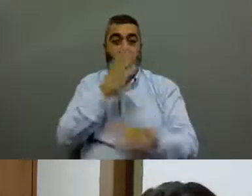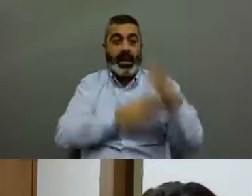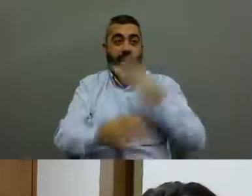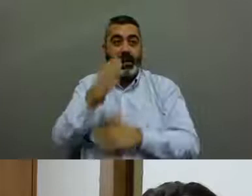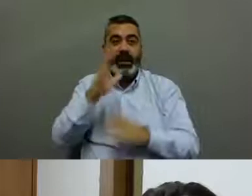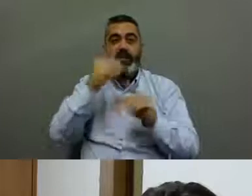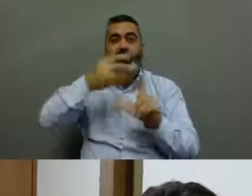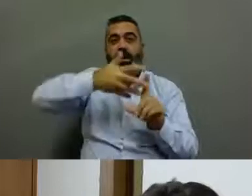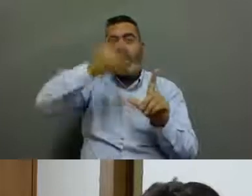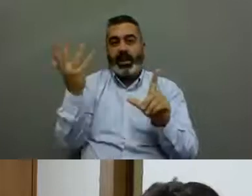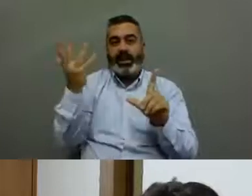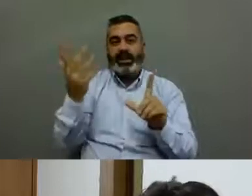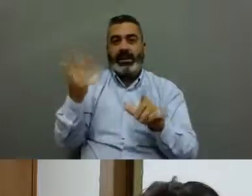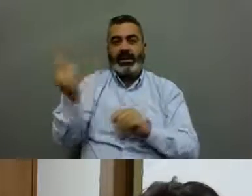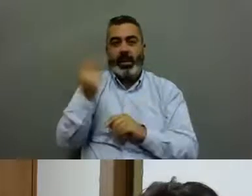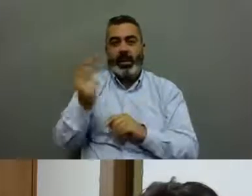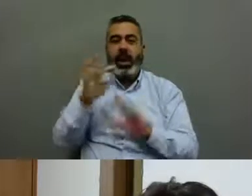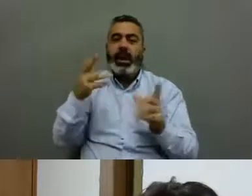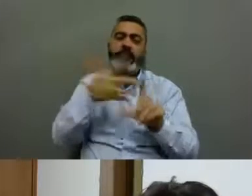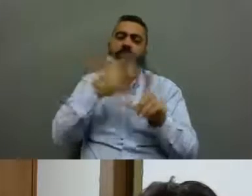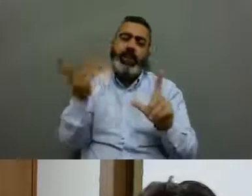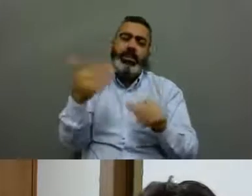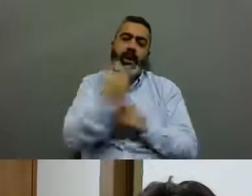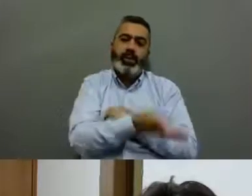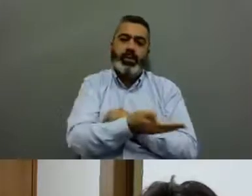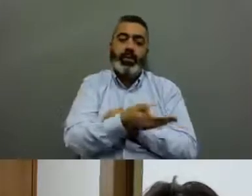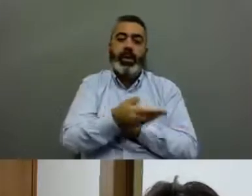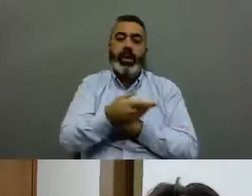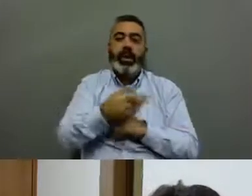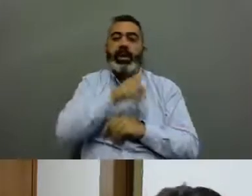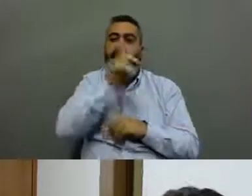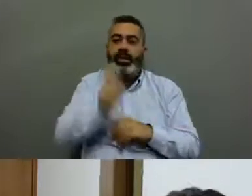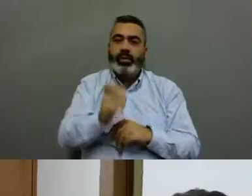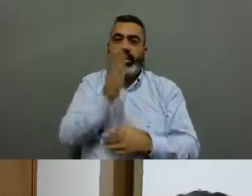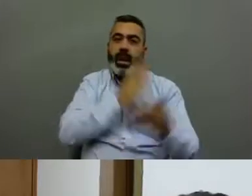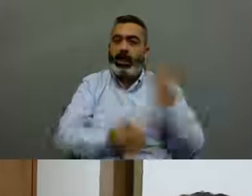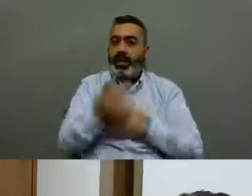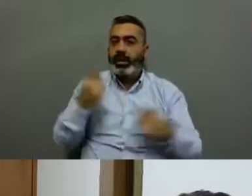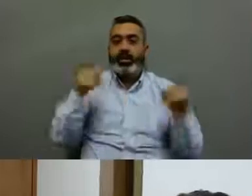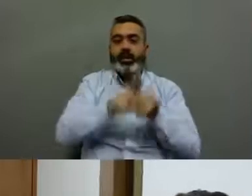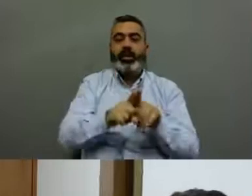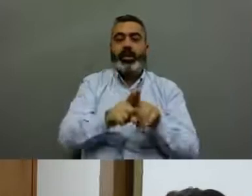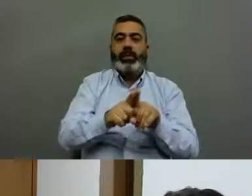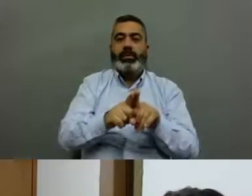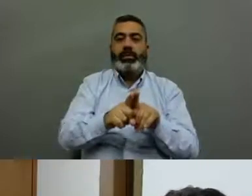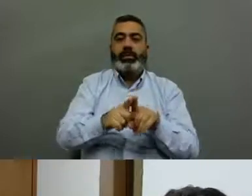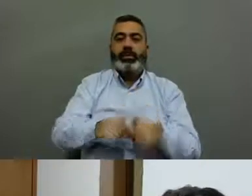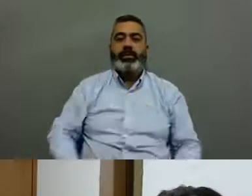ΛΟΑΤΚΙ κοινότητας ή και μη, τα οποία μπορεί να φέρουν μια ορατή αναπηρία μαζί